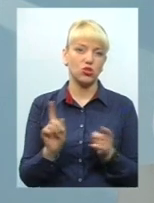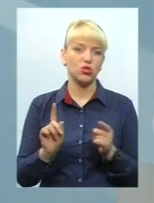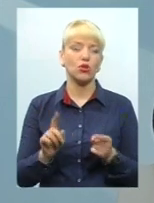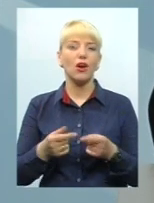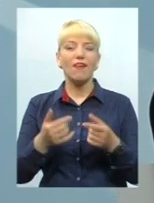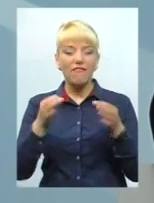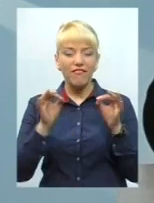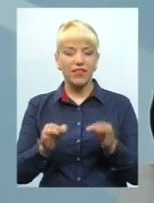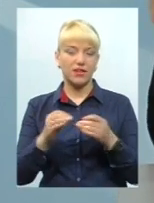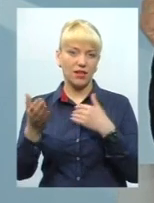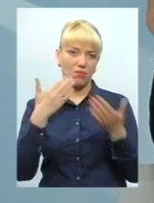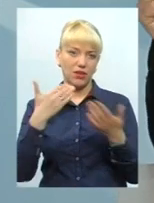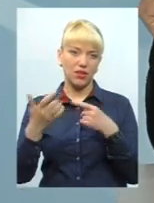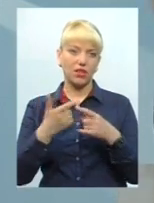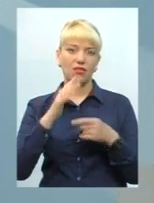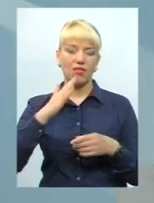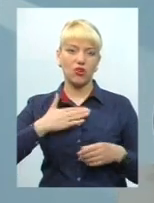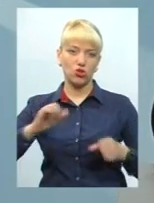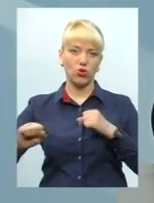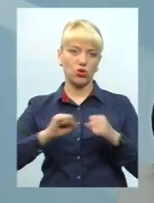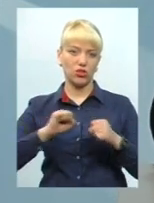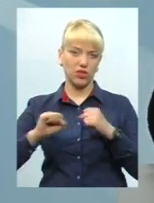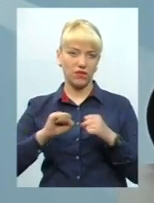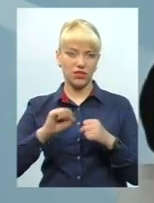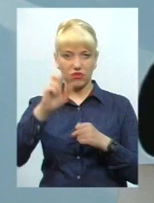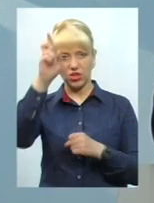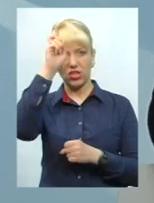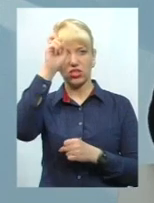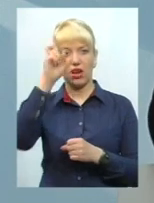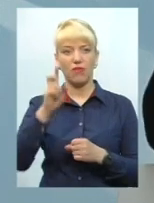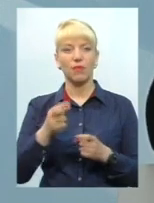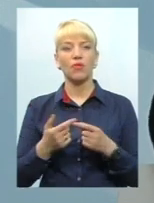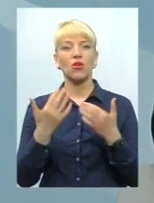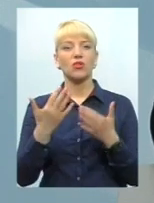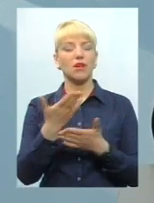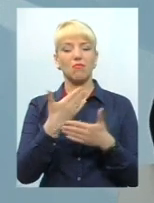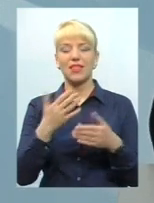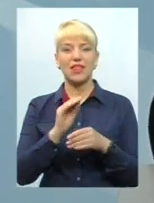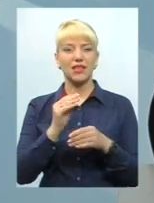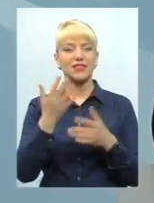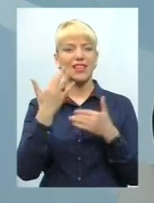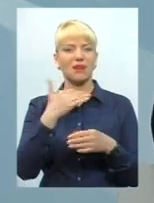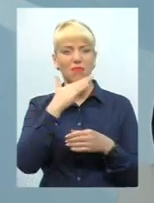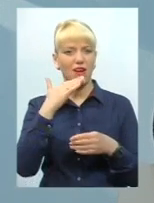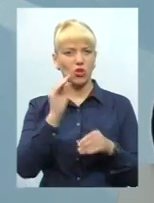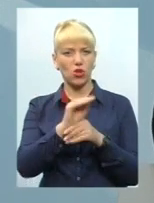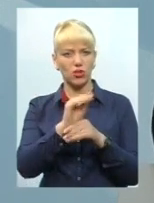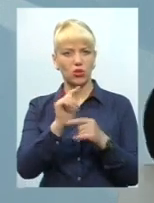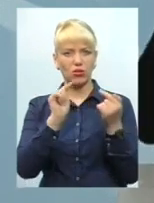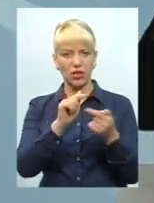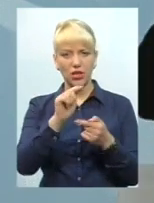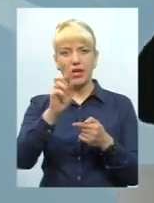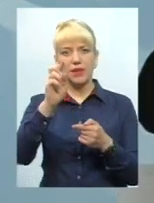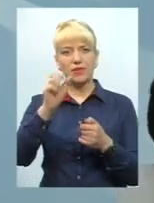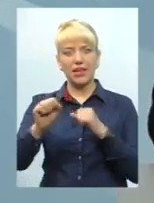підхід сьогодні от все-таки керівництва нашої держави. От, скільки ми його не критикуємо, але в даному випадку мені здається, що досить таки вірний